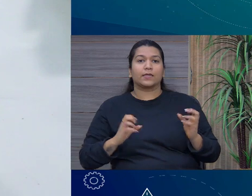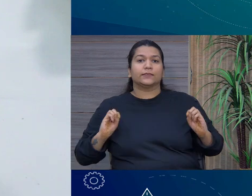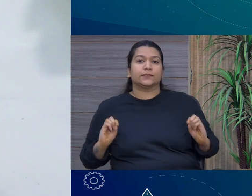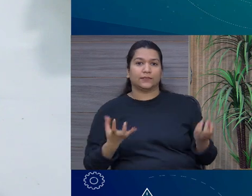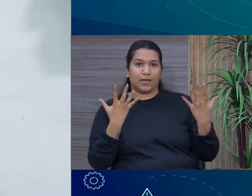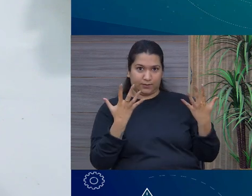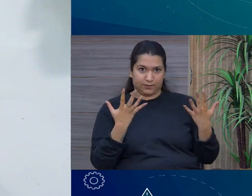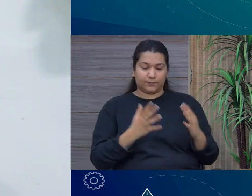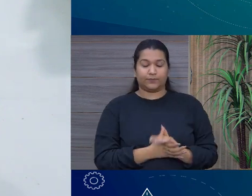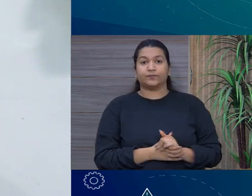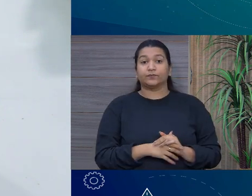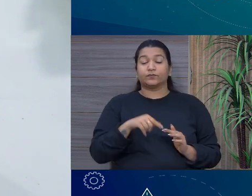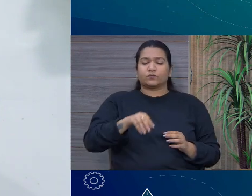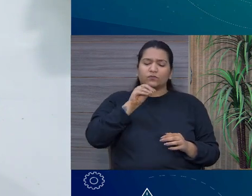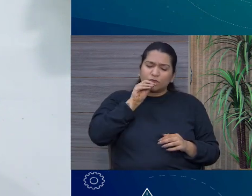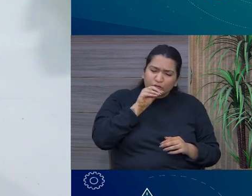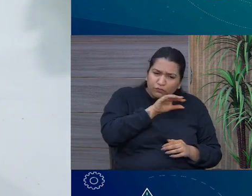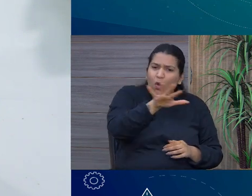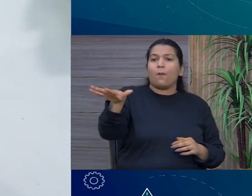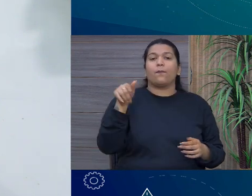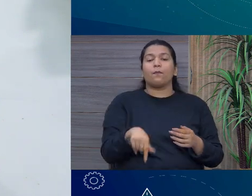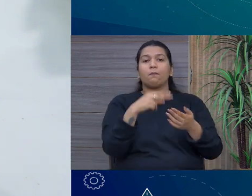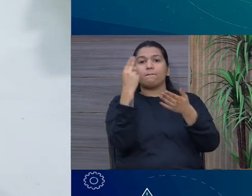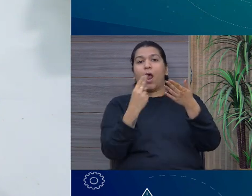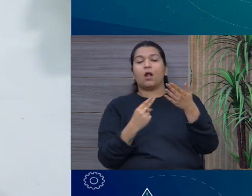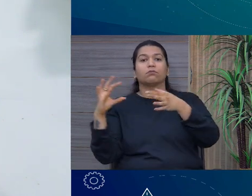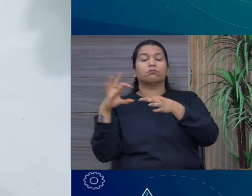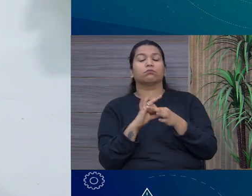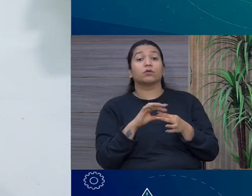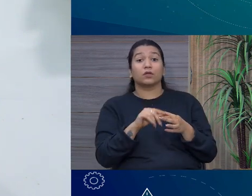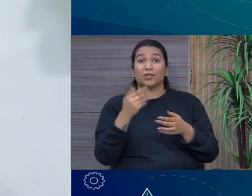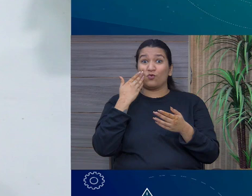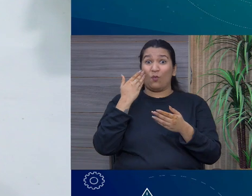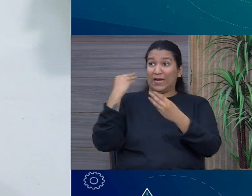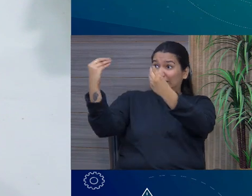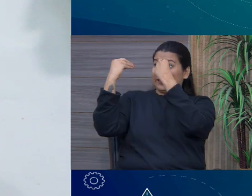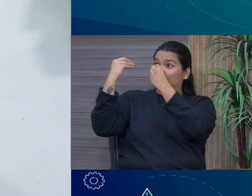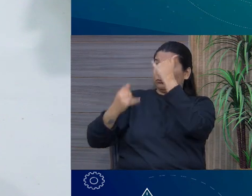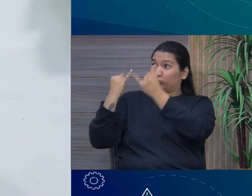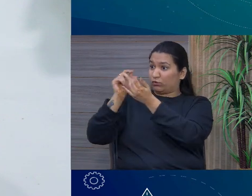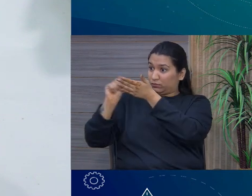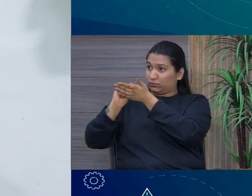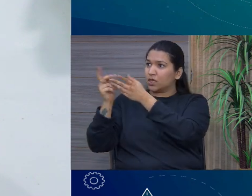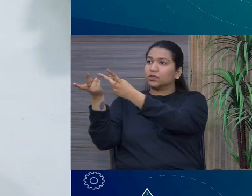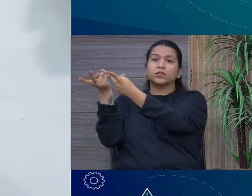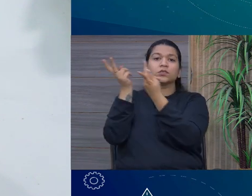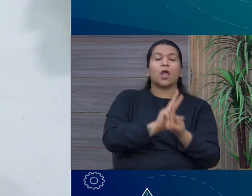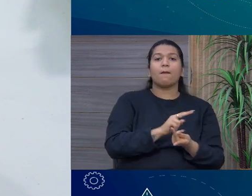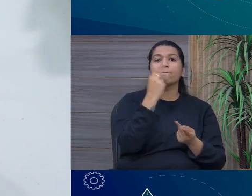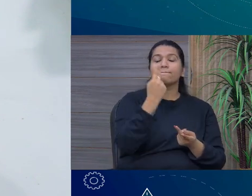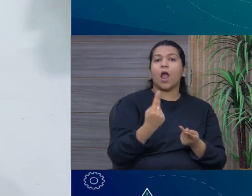थे, वो सारी बातें उन मैन्युस्क्रिप्ट में डालकर लिखी गई, उनको बताया गया और जन जन को, मैं समझता हूँ वो भाषाएँ